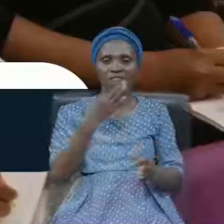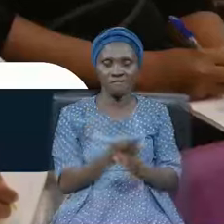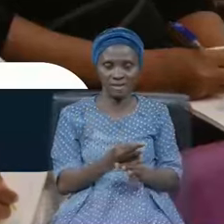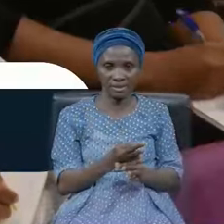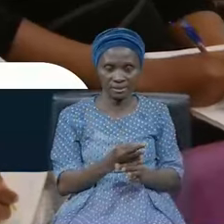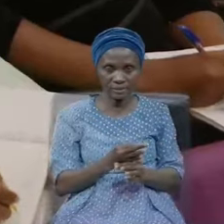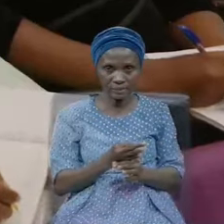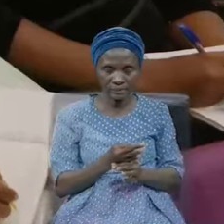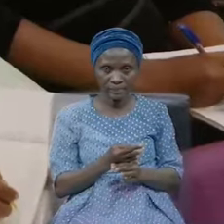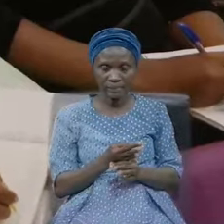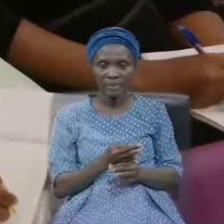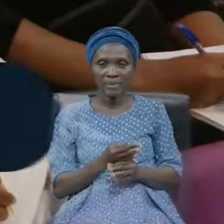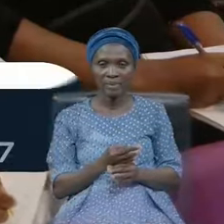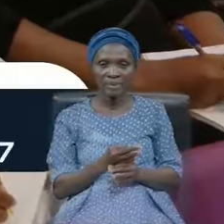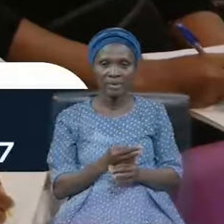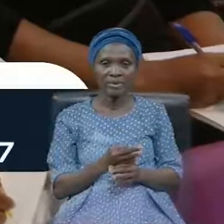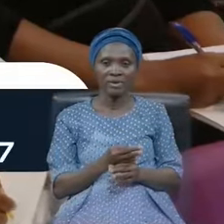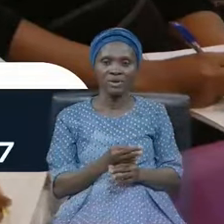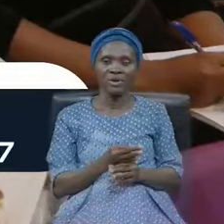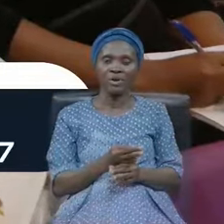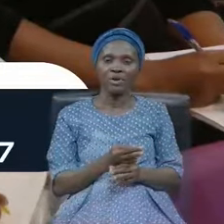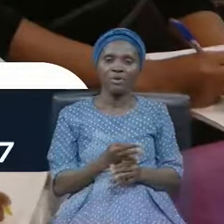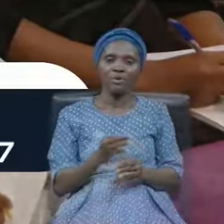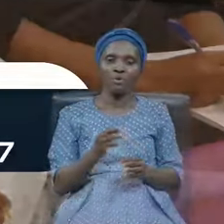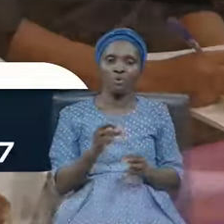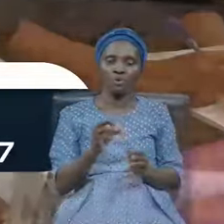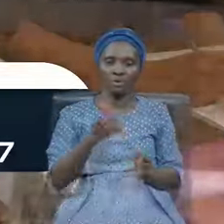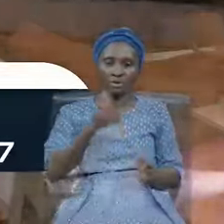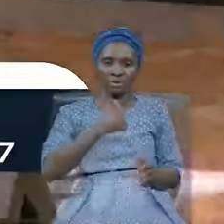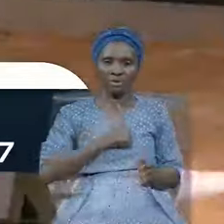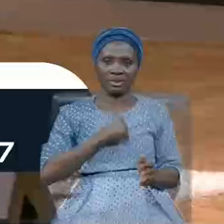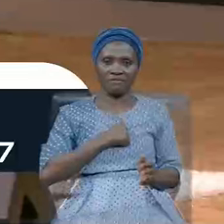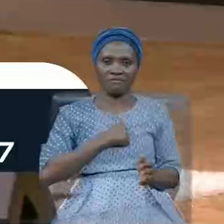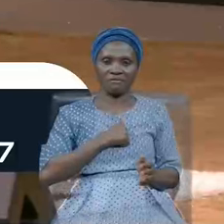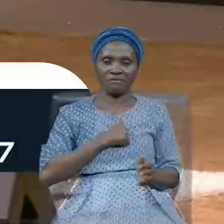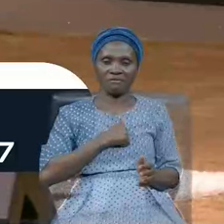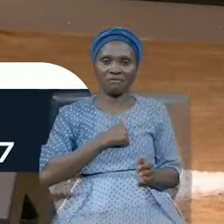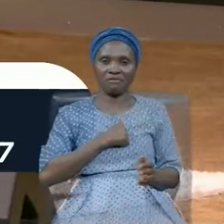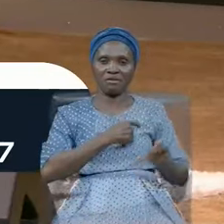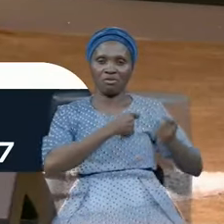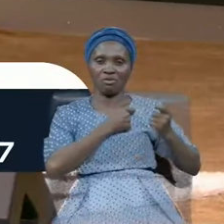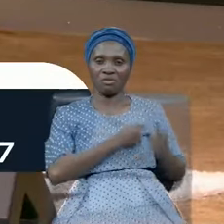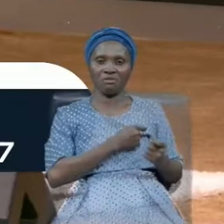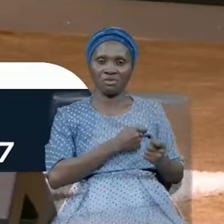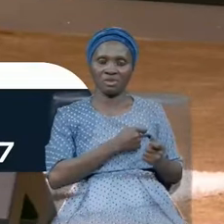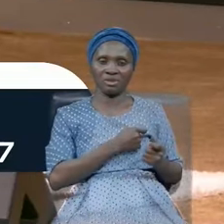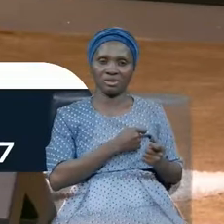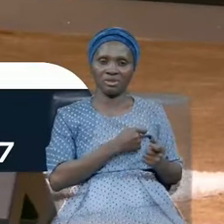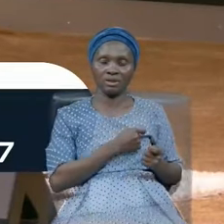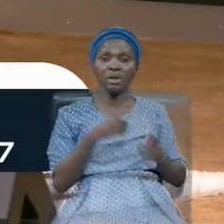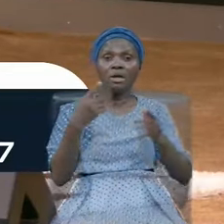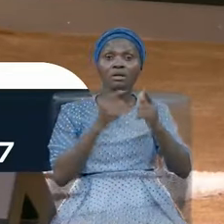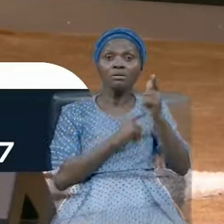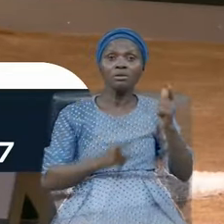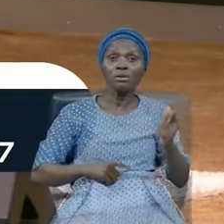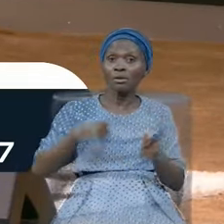La référence de Matthieu parle de l'obstination, la rébellion, la confiance en soi